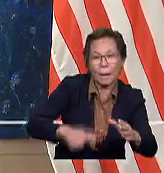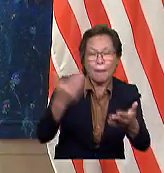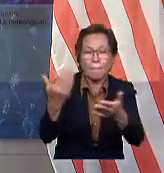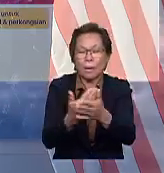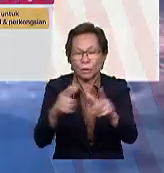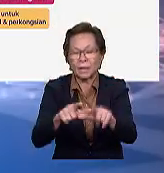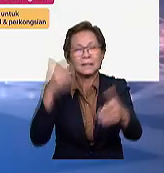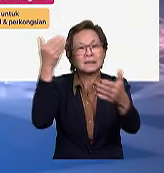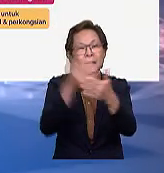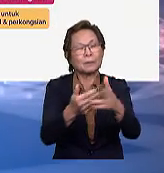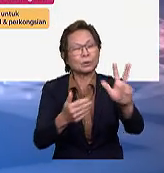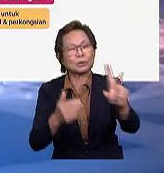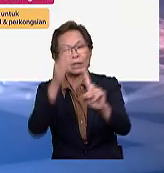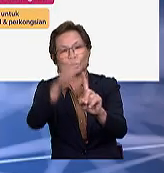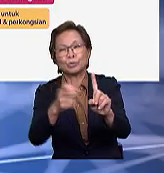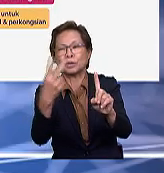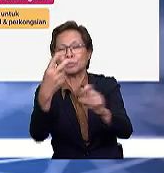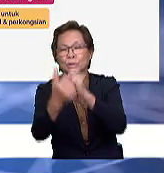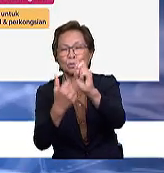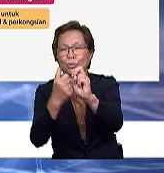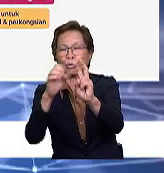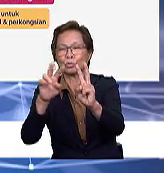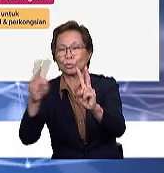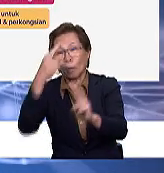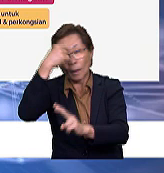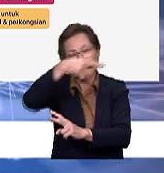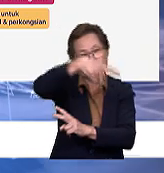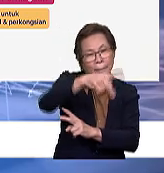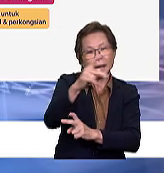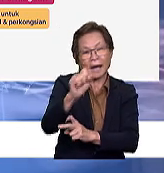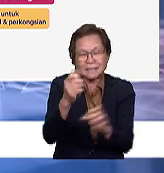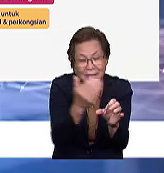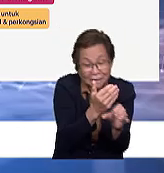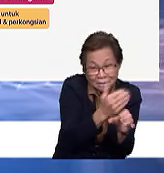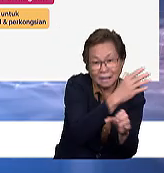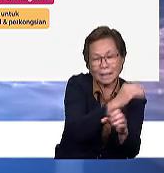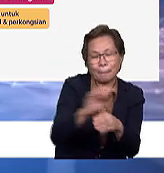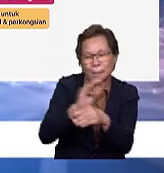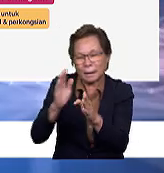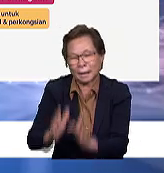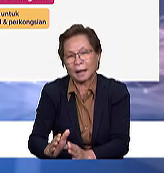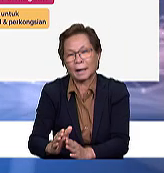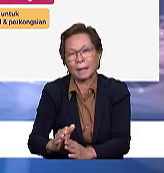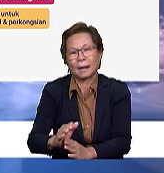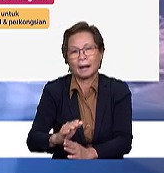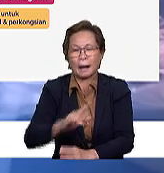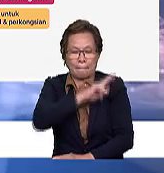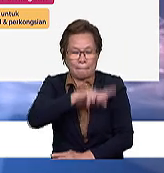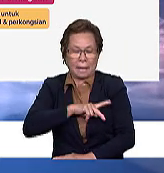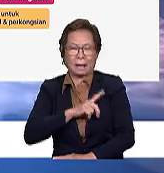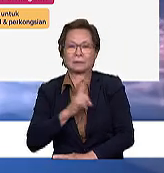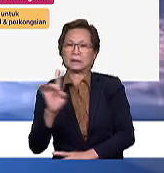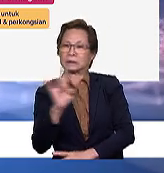sehingga 31-12-2012 satu bagi pics micro setiap penyiagaan milik kan tunggal